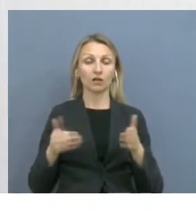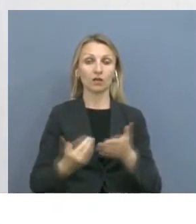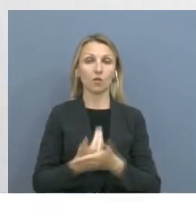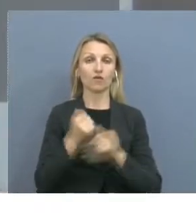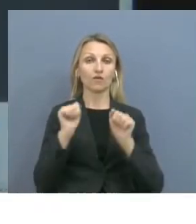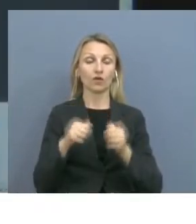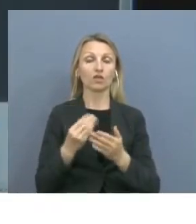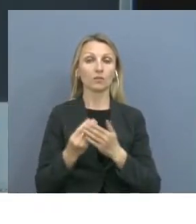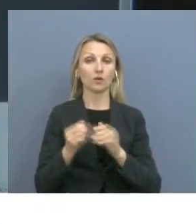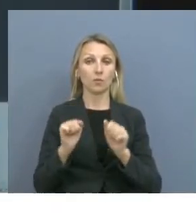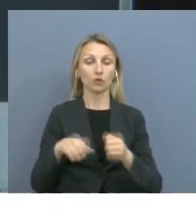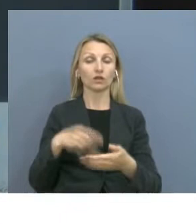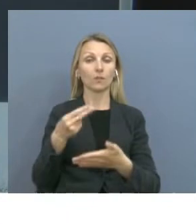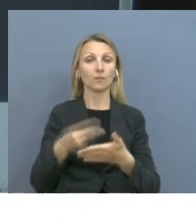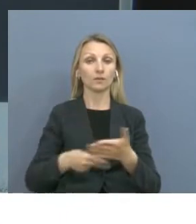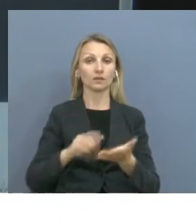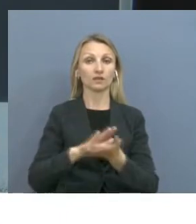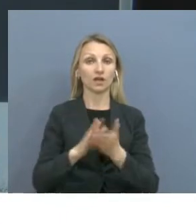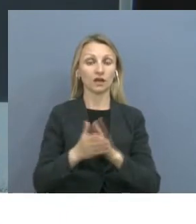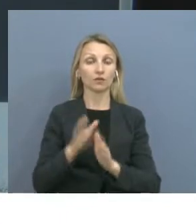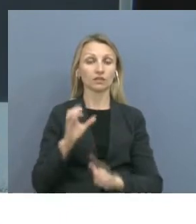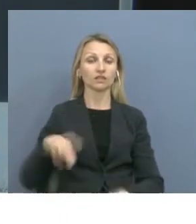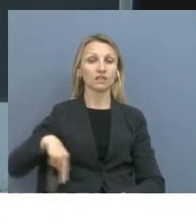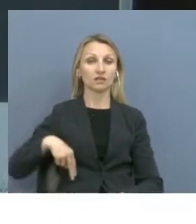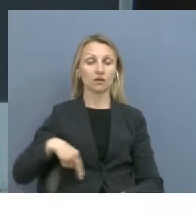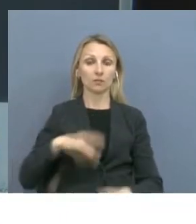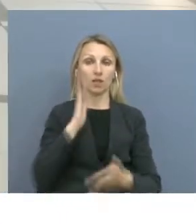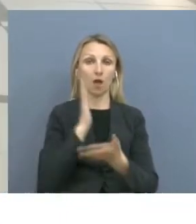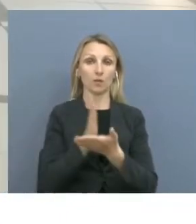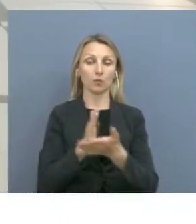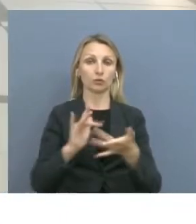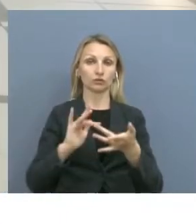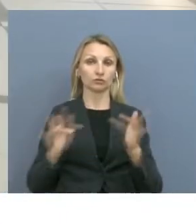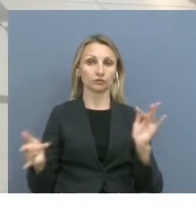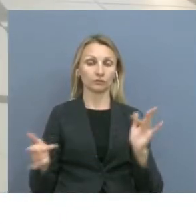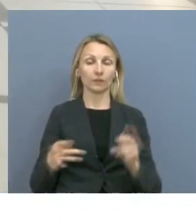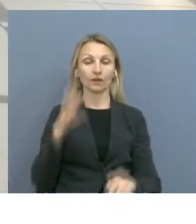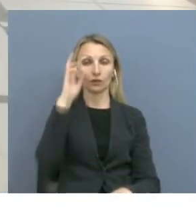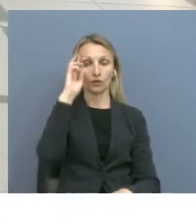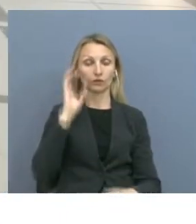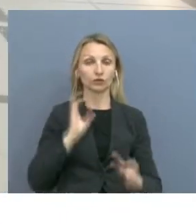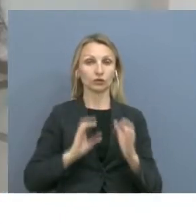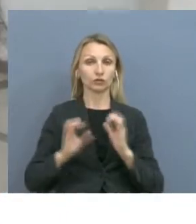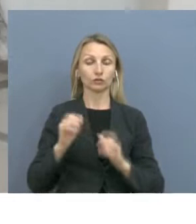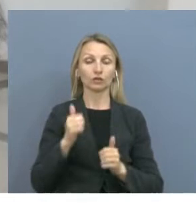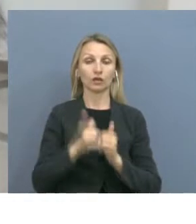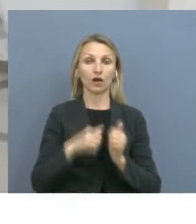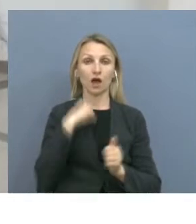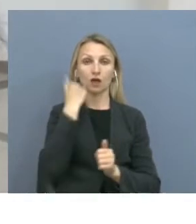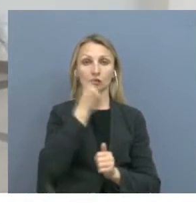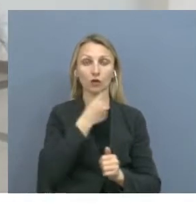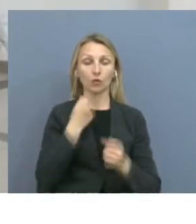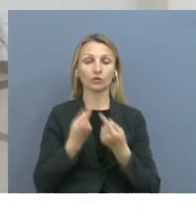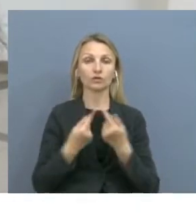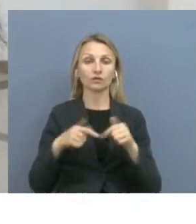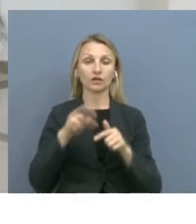возможности. Например, можно подписать контракт с работодателем онлайн. К слову, Кокшетауский государственный университет ежегодно организует ярмарку вакансий